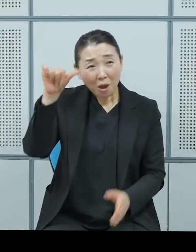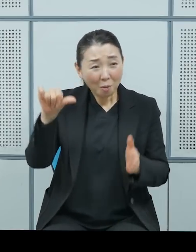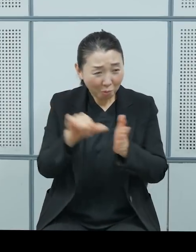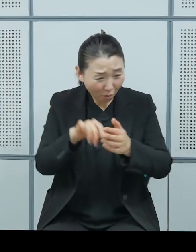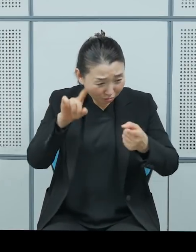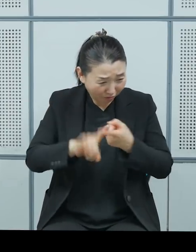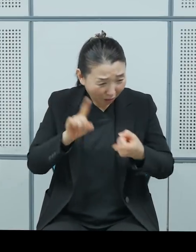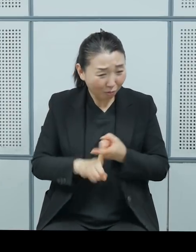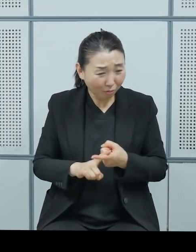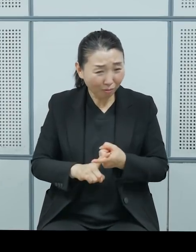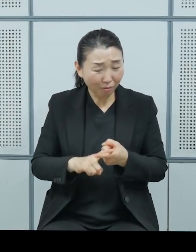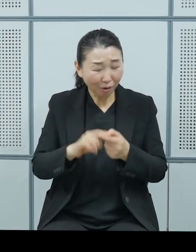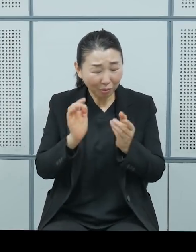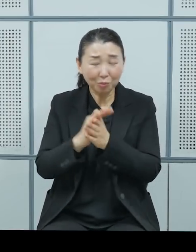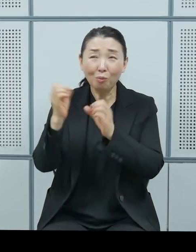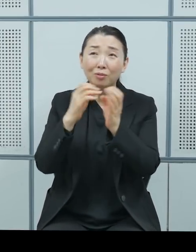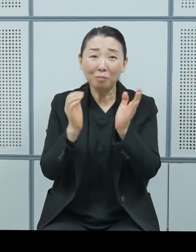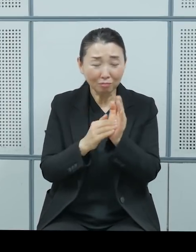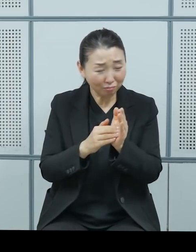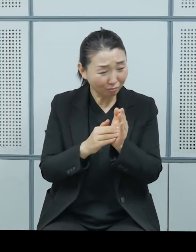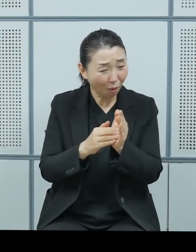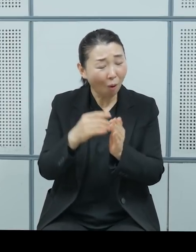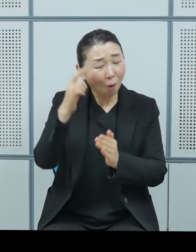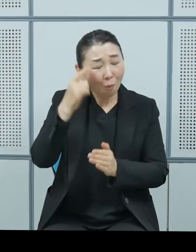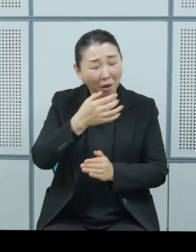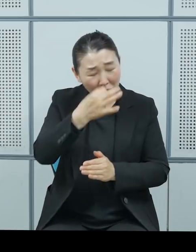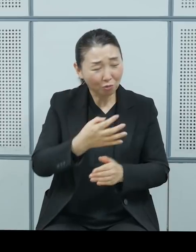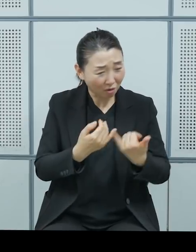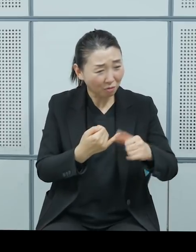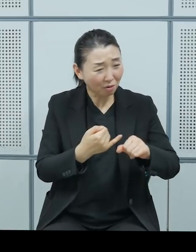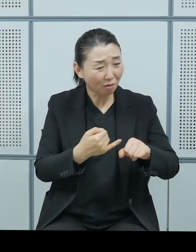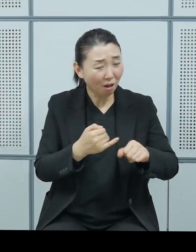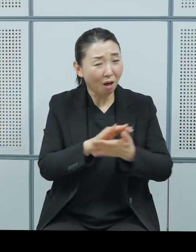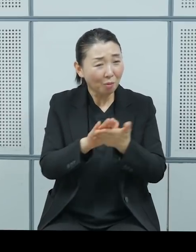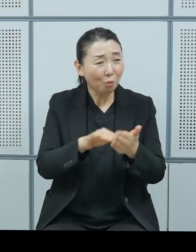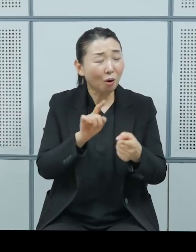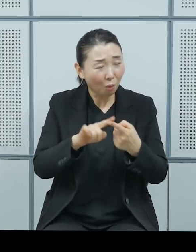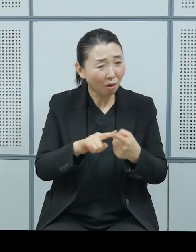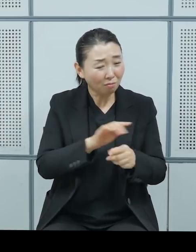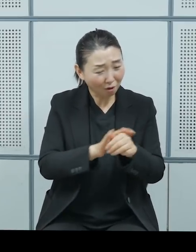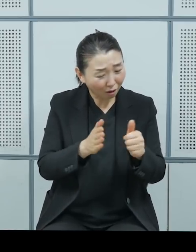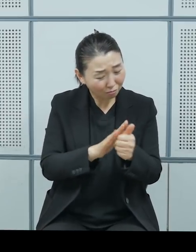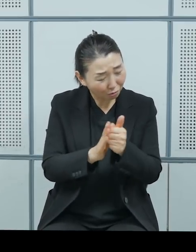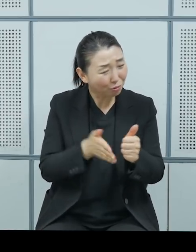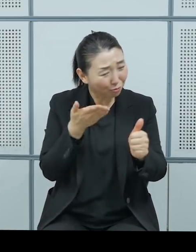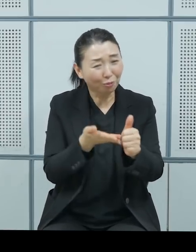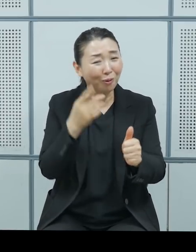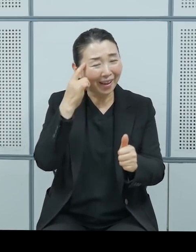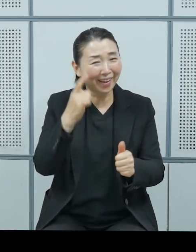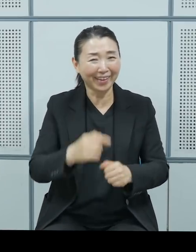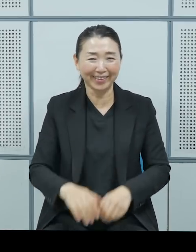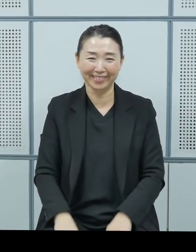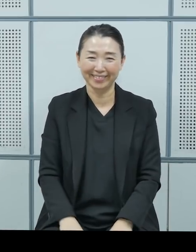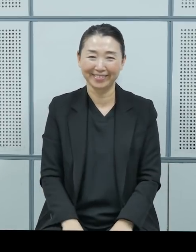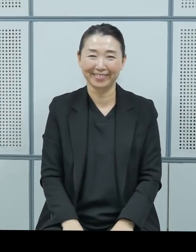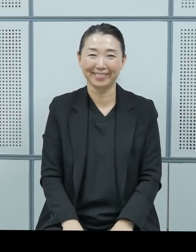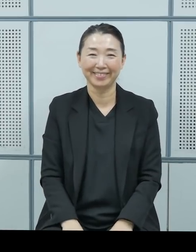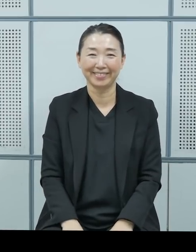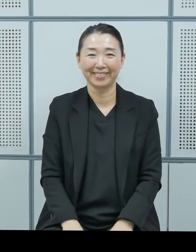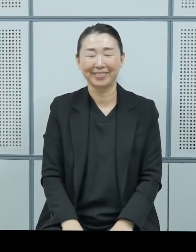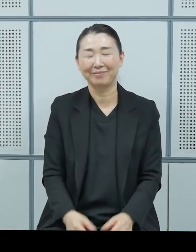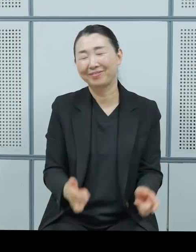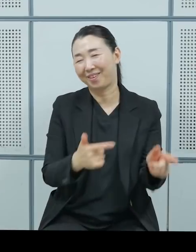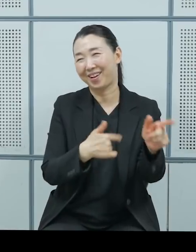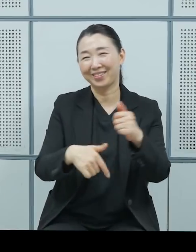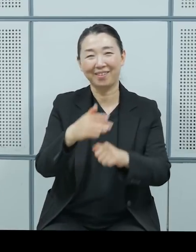응답이 됐는데 왜 힘드세요? 잘 애하고 노세요. 성질대로 애 잘 섬기면 돼요. 막 그러면 네. 너무 그런